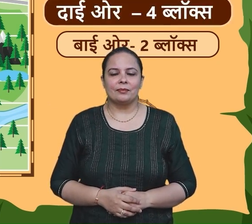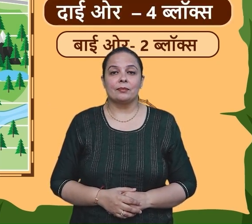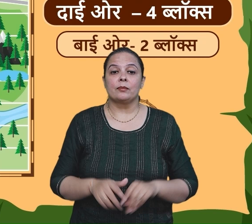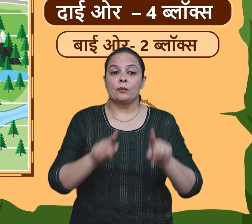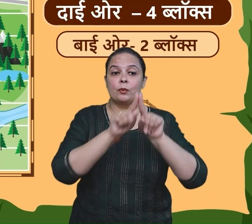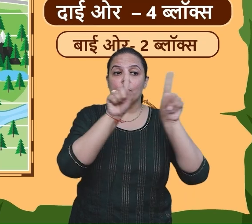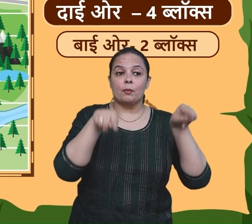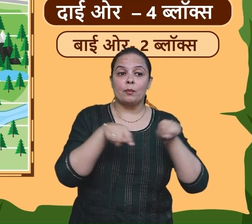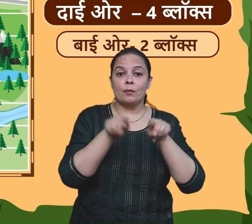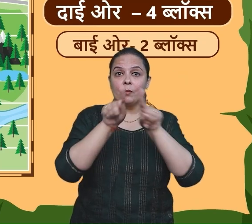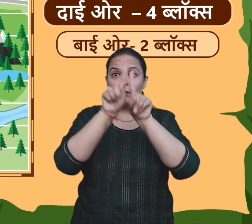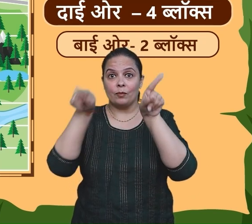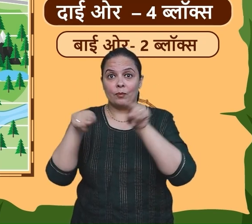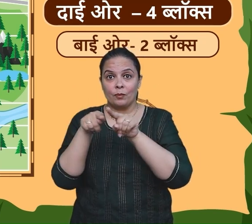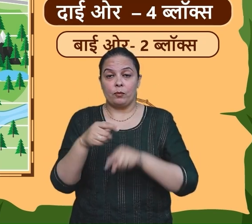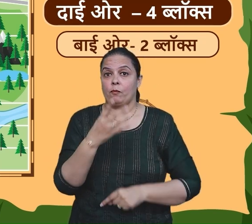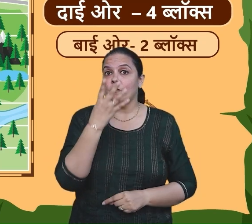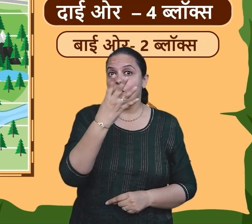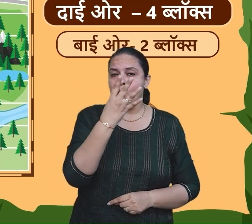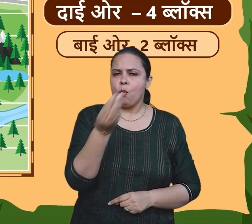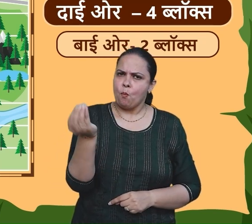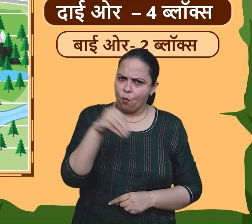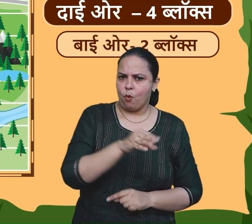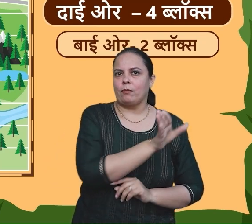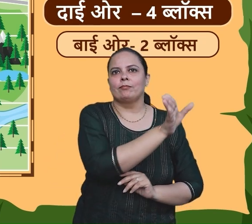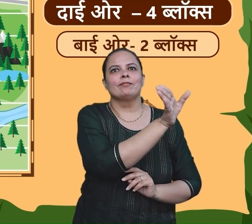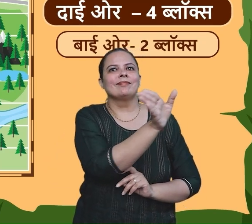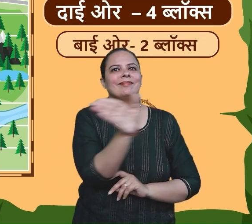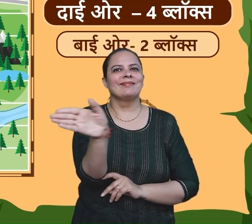चार ब्लॉक्स दाईं ओर।